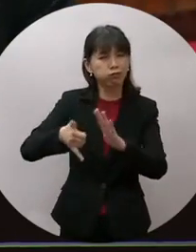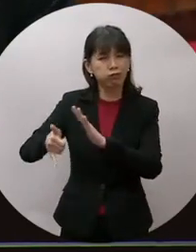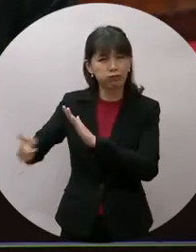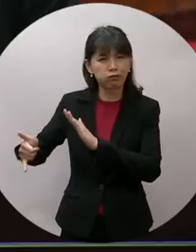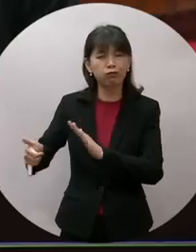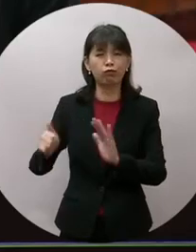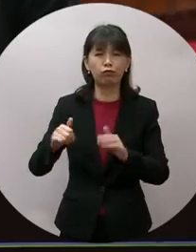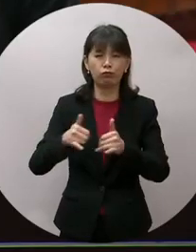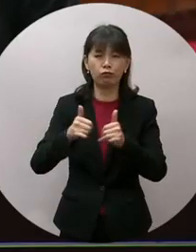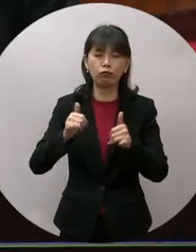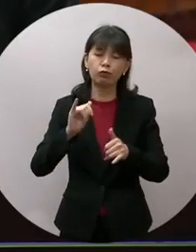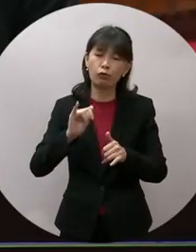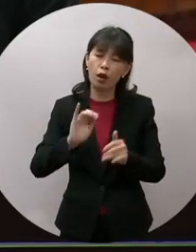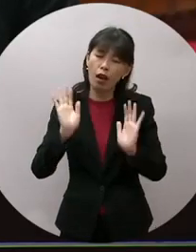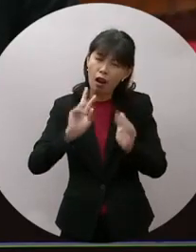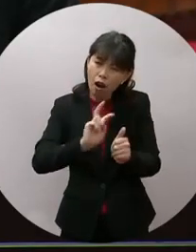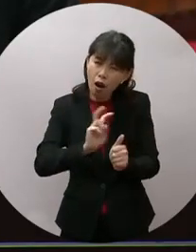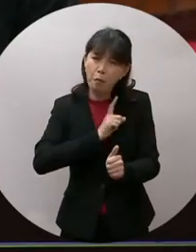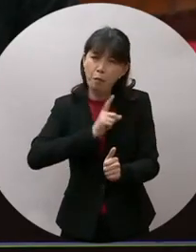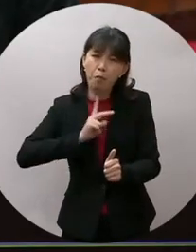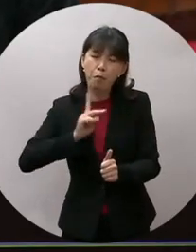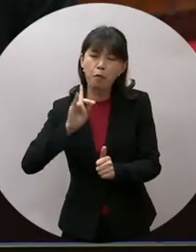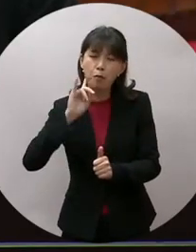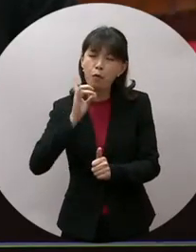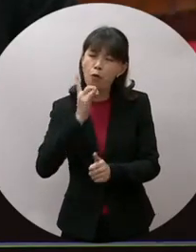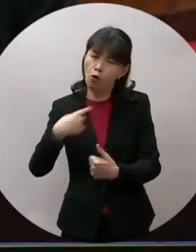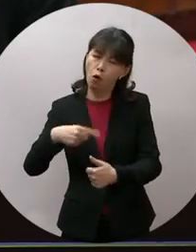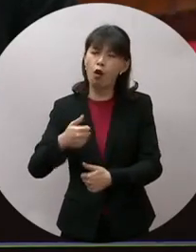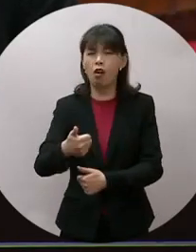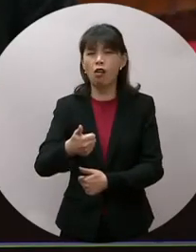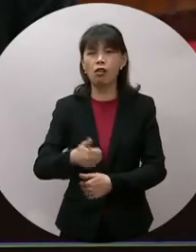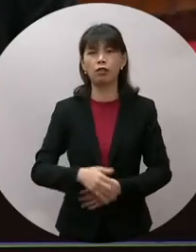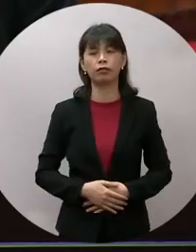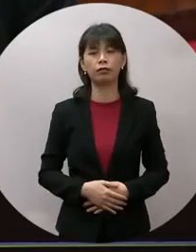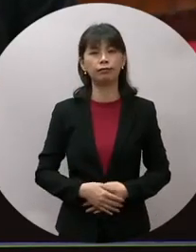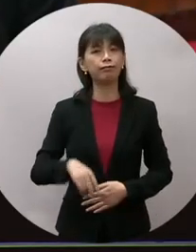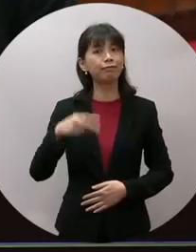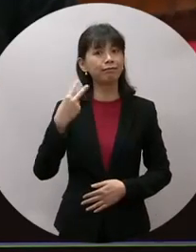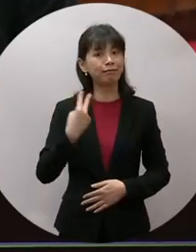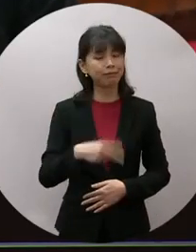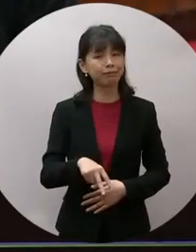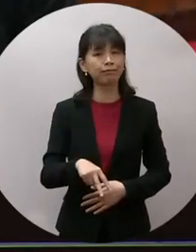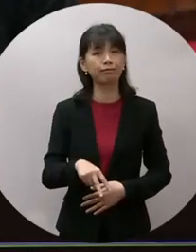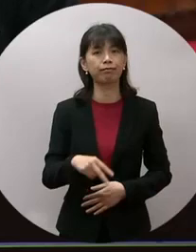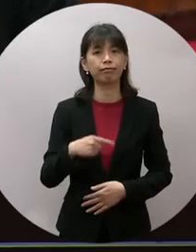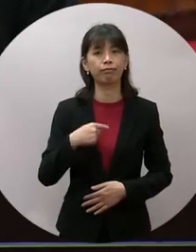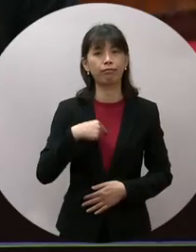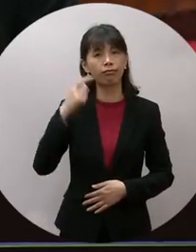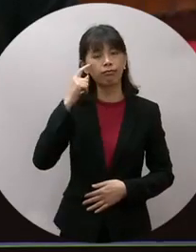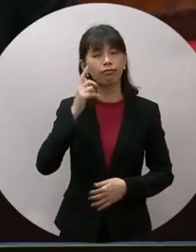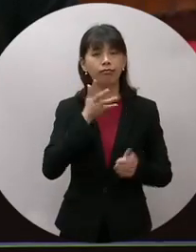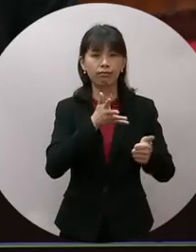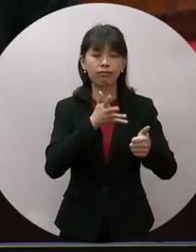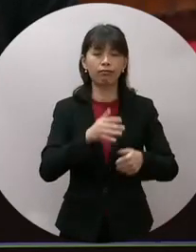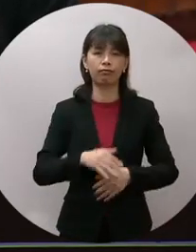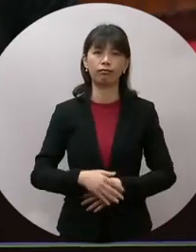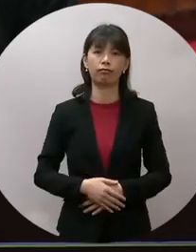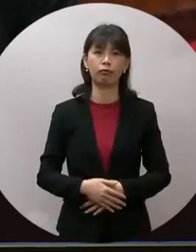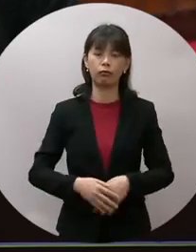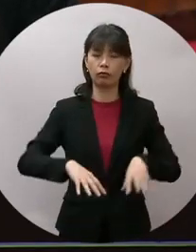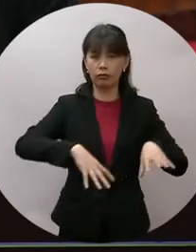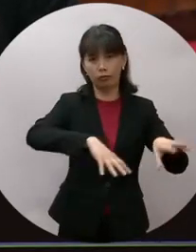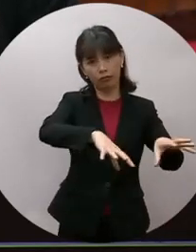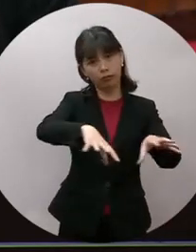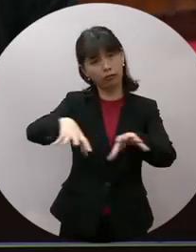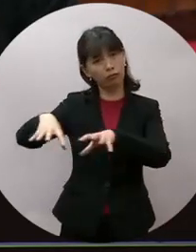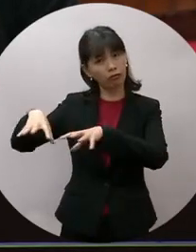一个问题。那接下来我其实还要延续我的问题的，就是既然我们在国际间我们